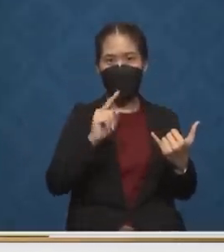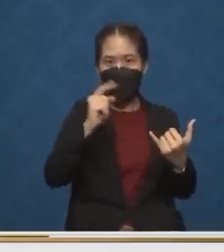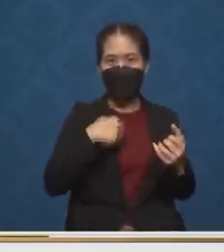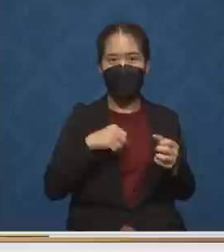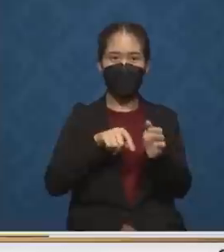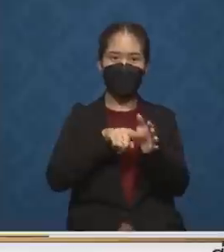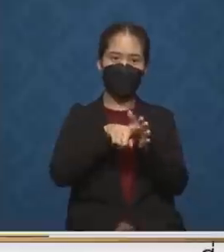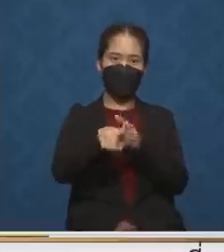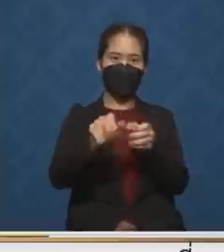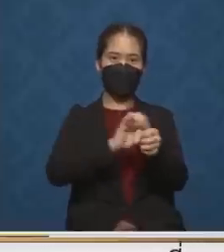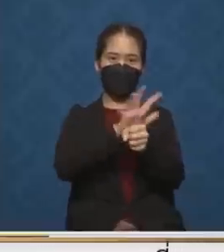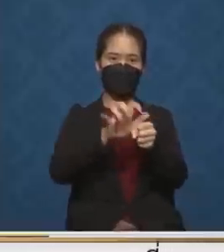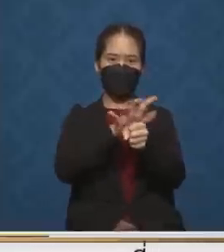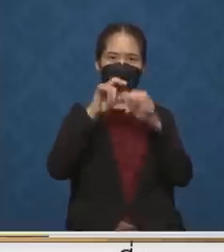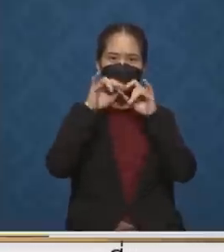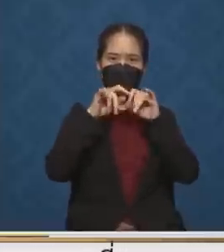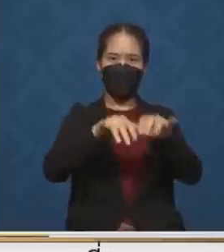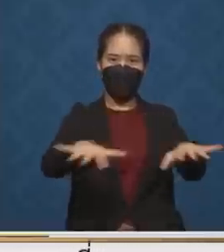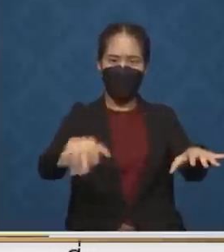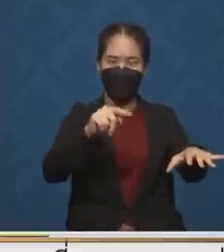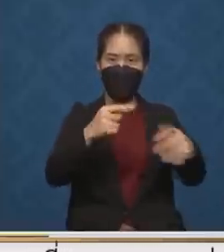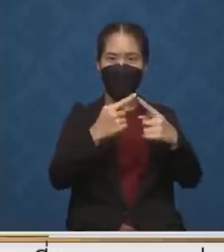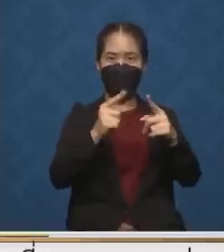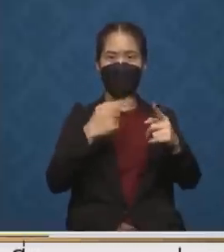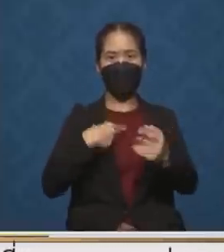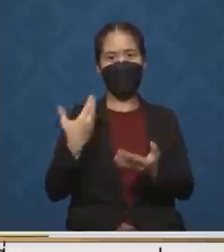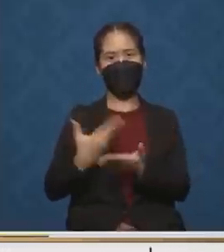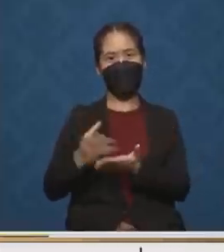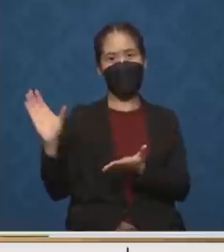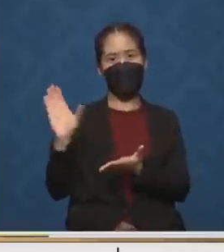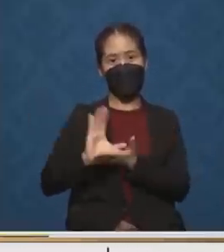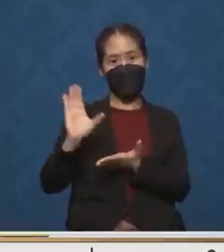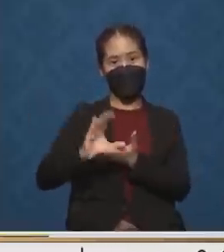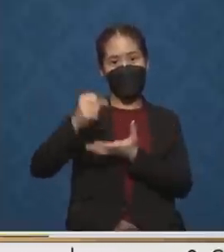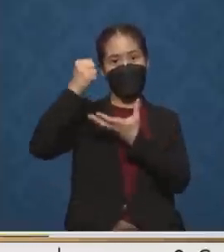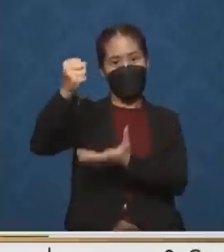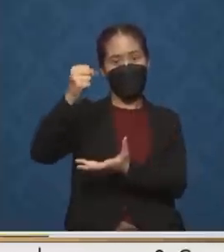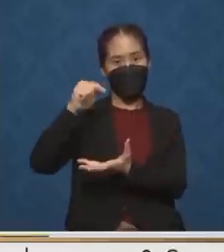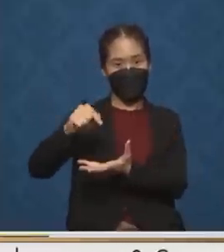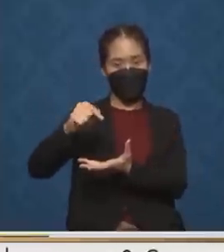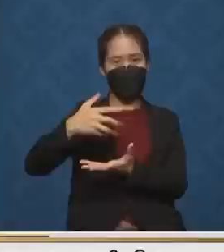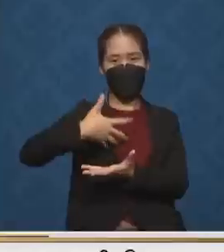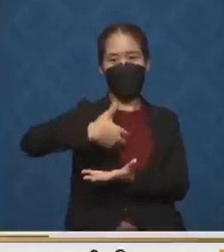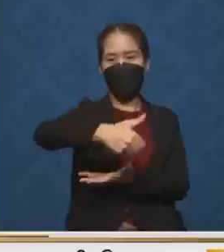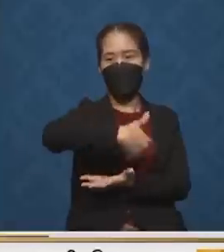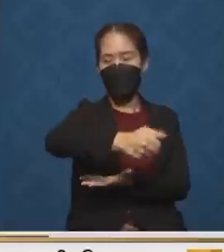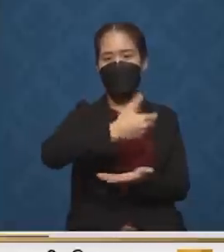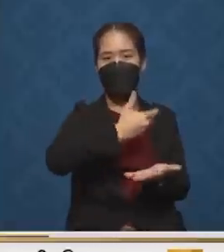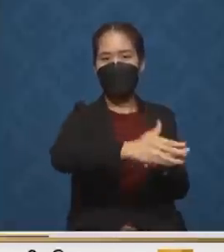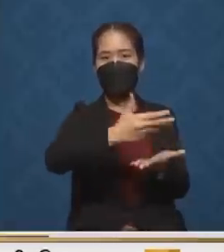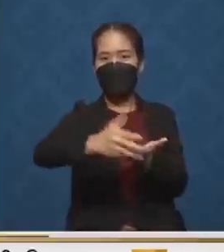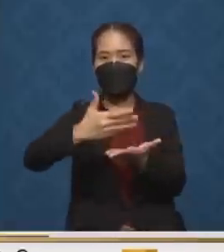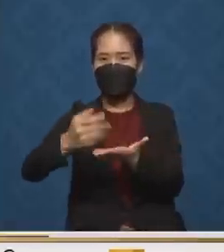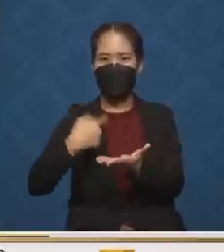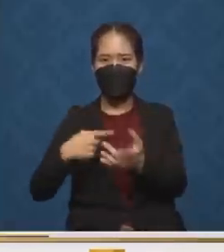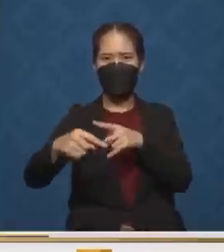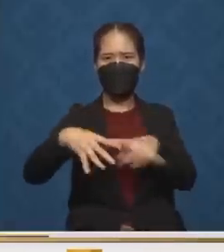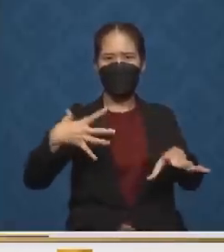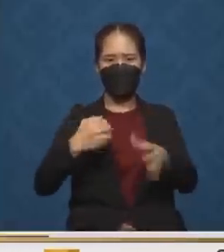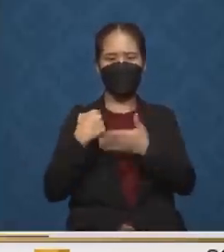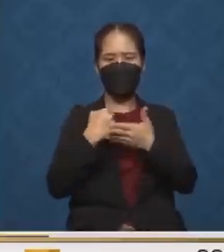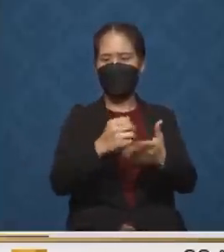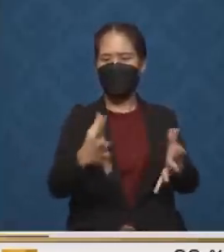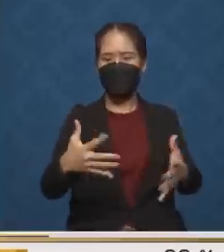ไม่ใช่สงคามแการสู้รบแต่กลบใช้งบประมาณกำลังคนไปในทิศทางทจะเป็นปฏิปักกับพี่น้ประชาชน